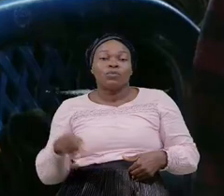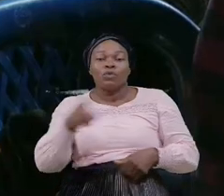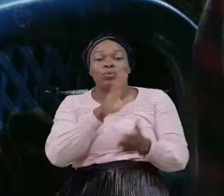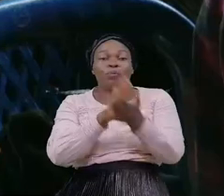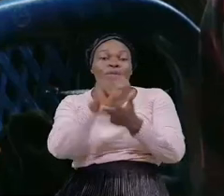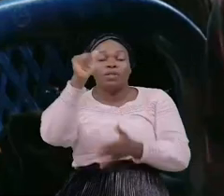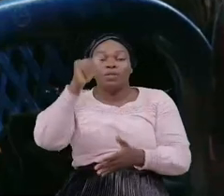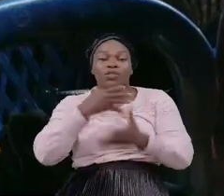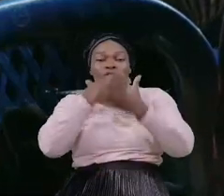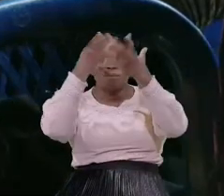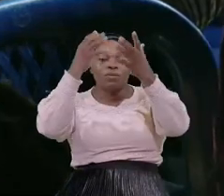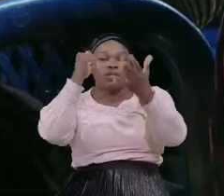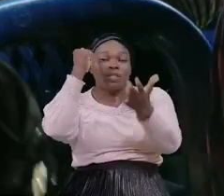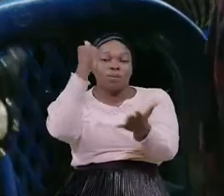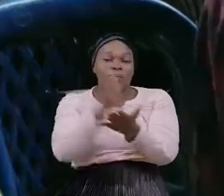Amen.